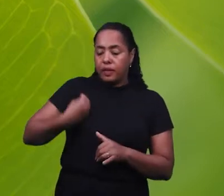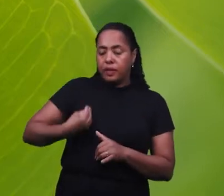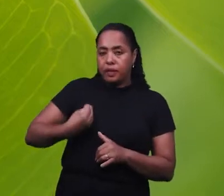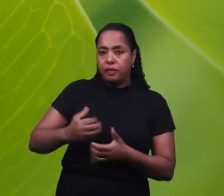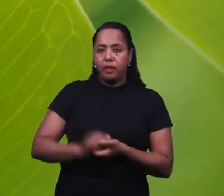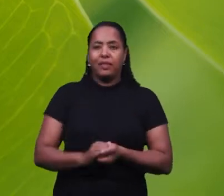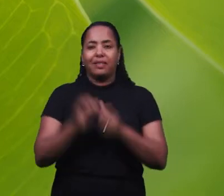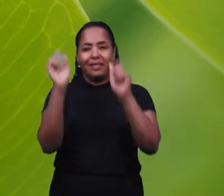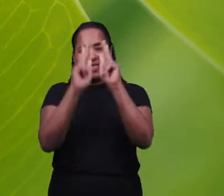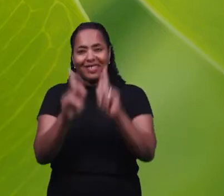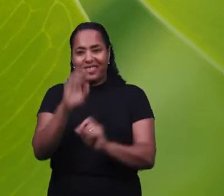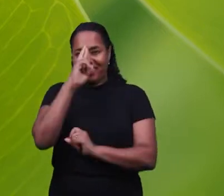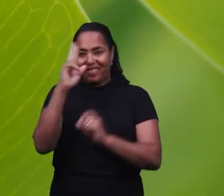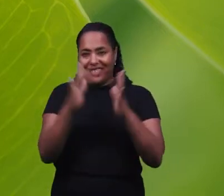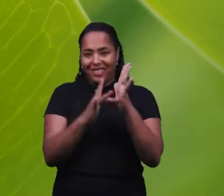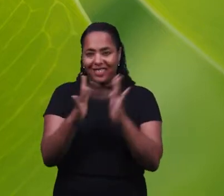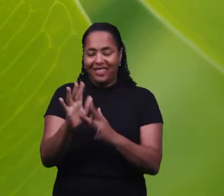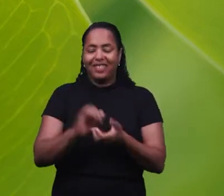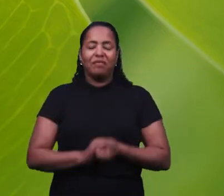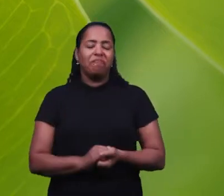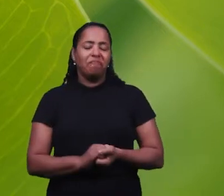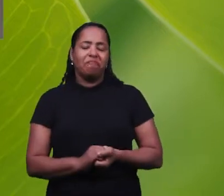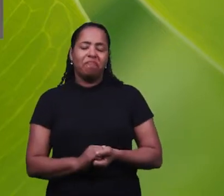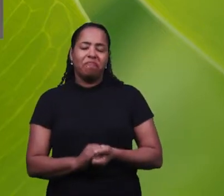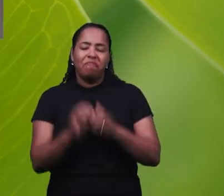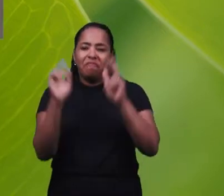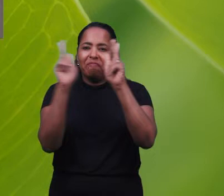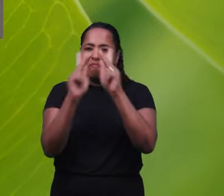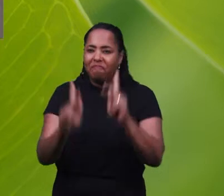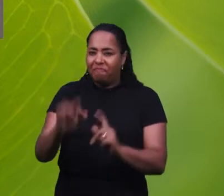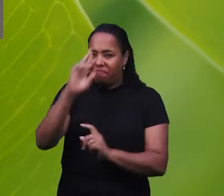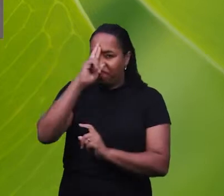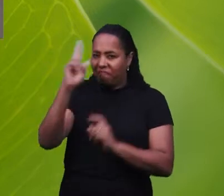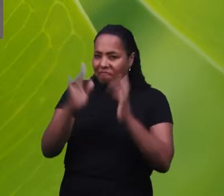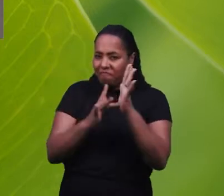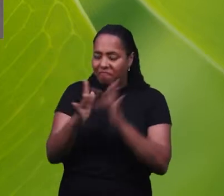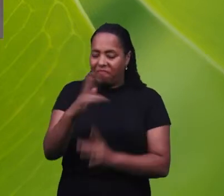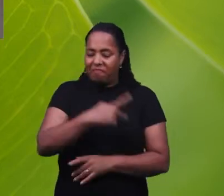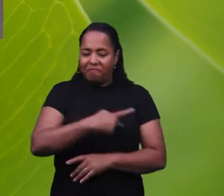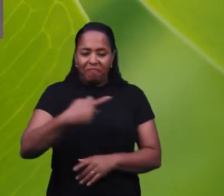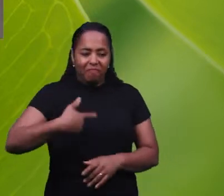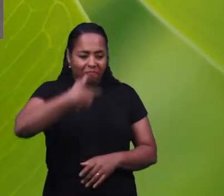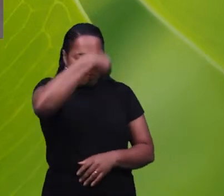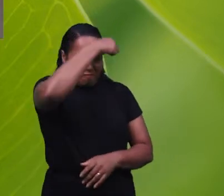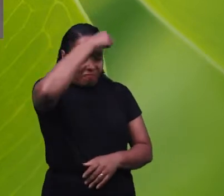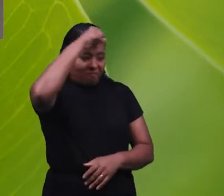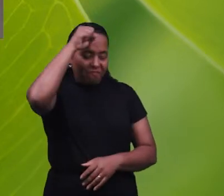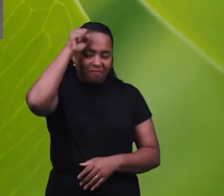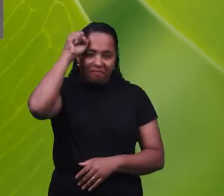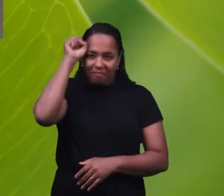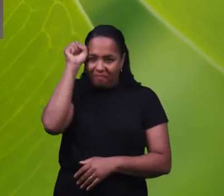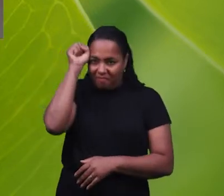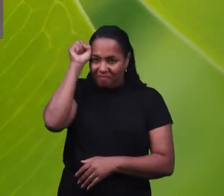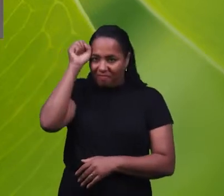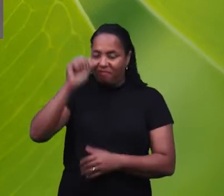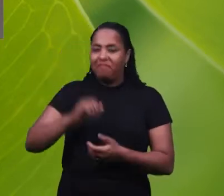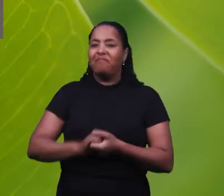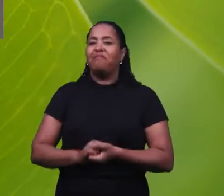ce que nous vivons et entendu, la paix du Seigneur Jésus. La paix du Seigneur, pasteur.